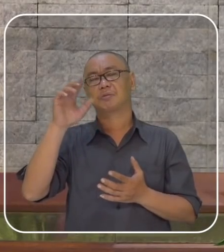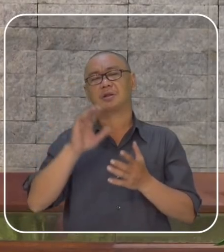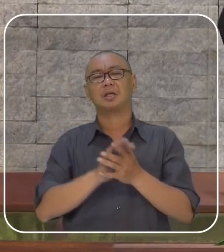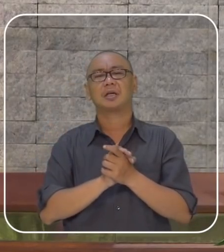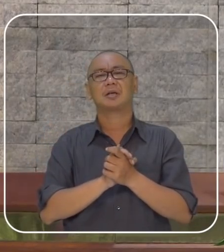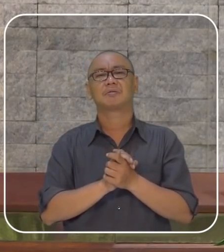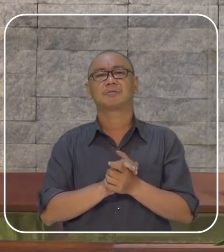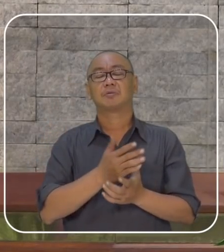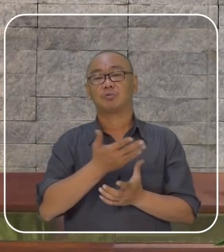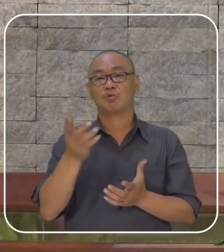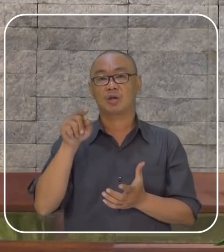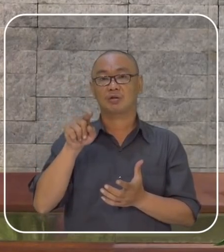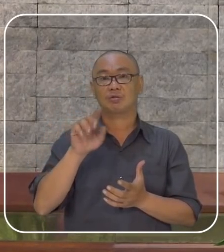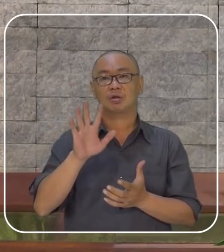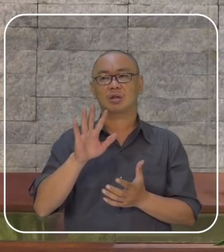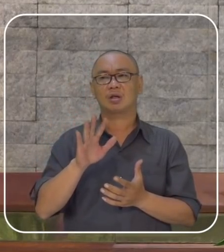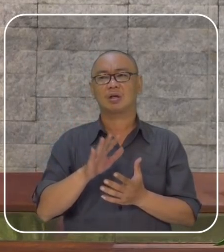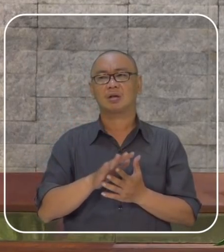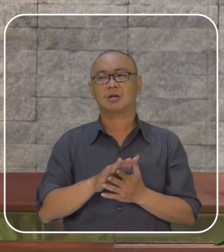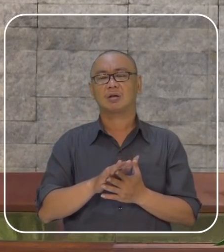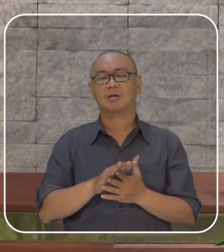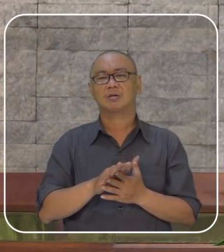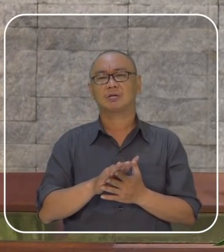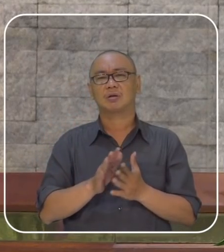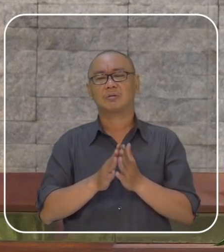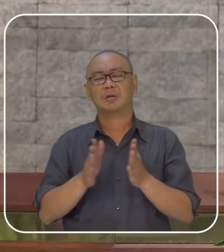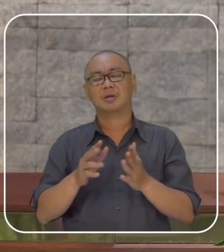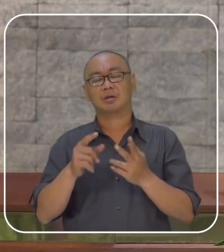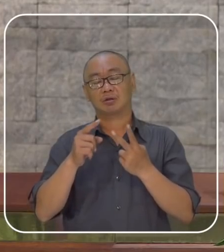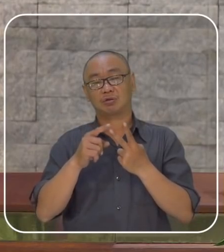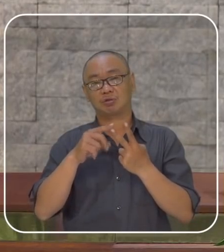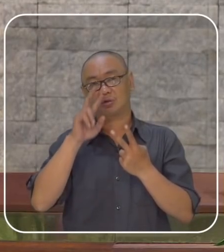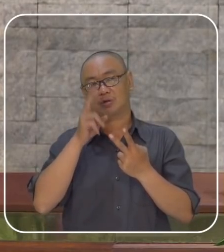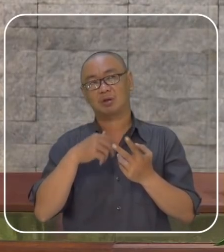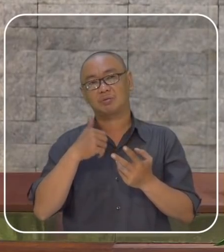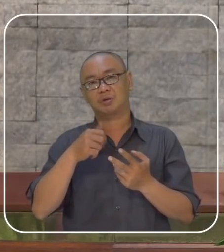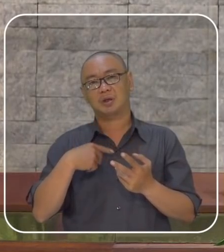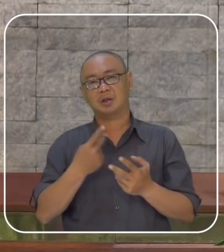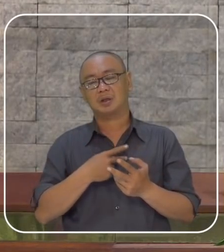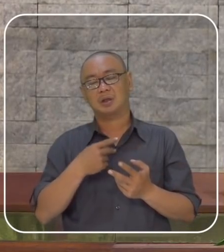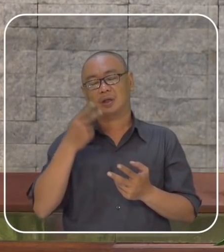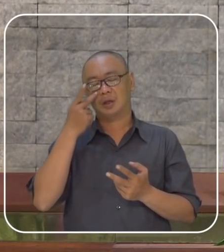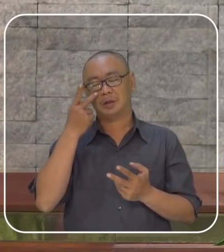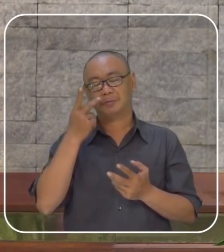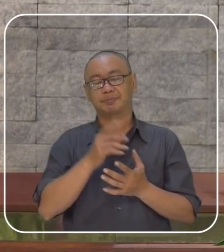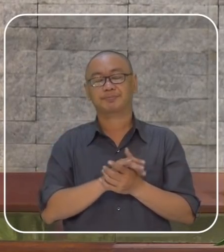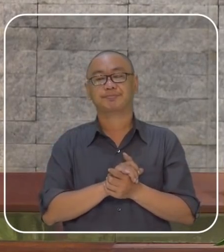Karena semuanya itu tidak selaras. Yang kedua, saudara, apa yang bisa kita pelajari dari hal ini?